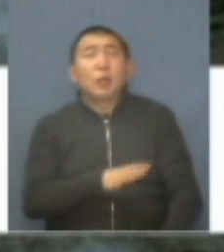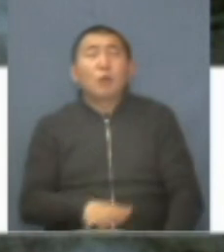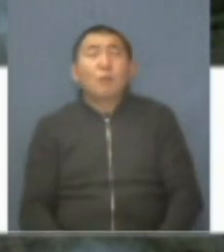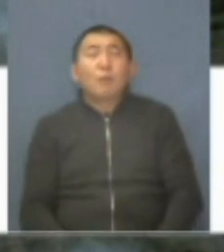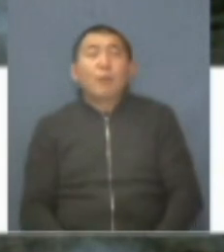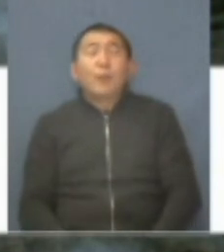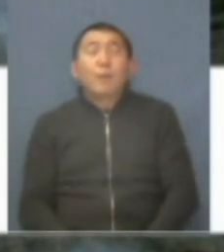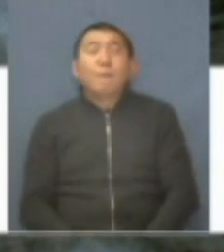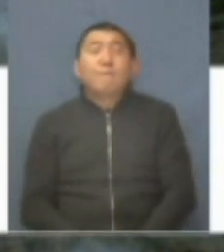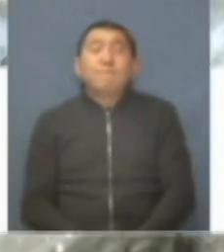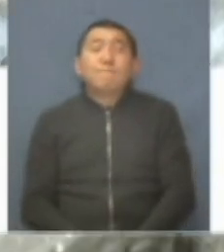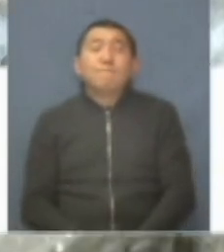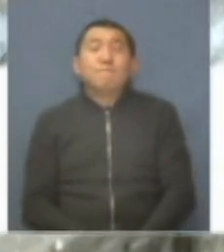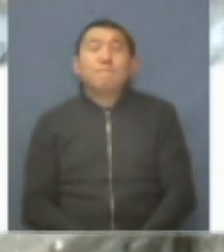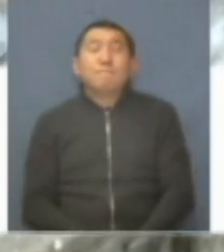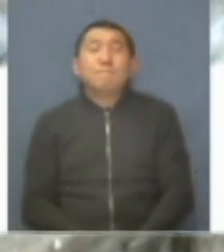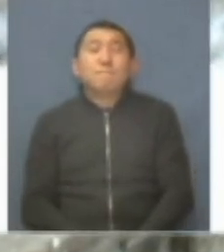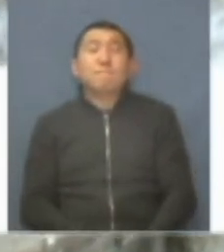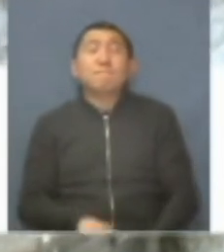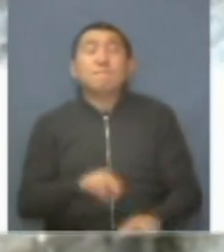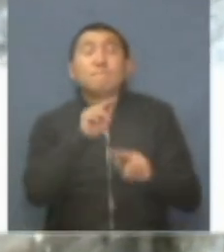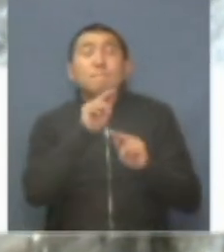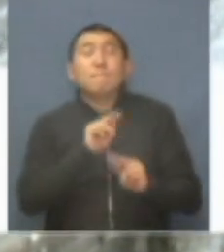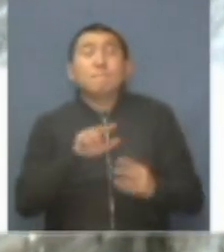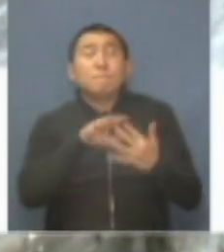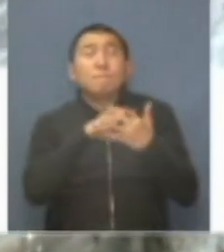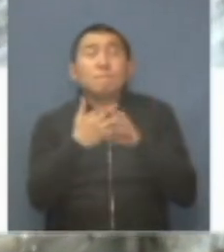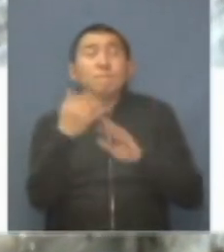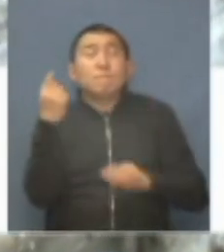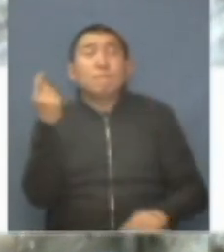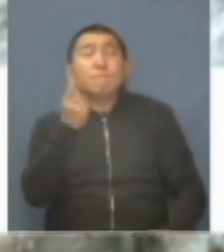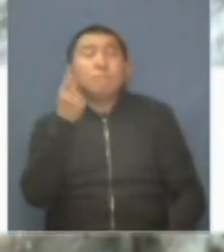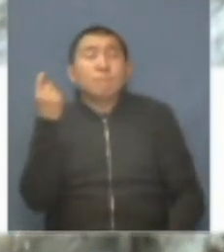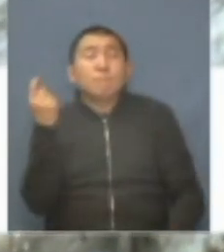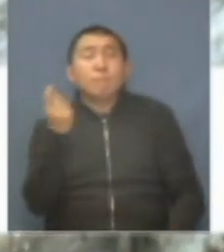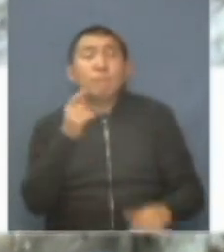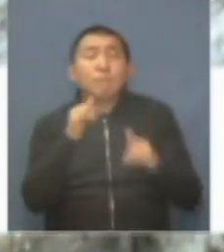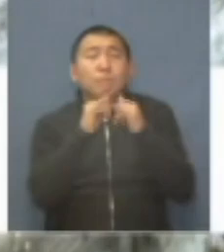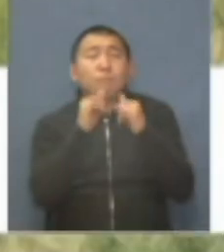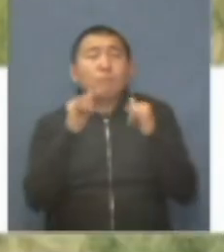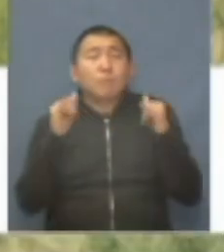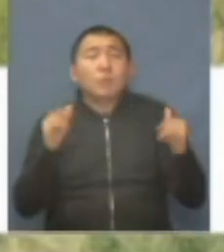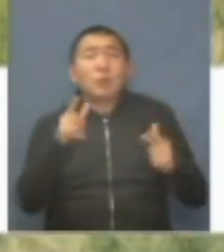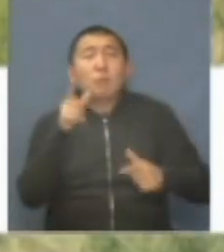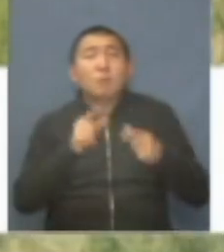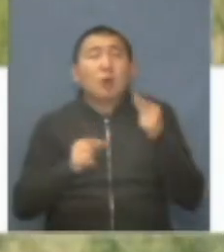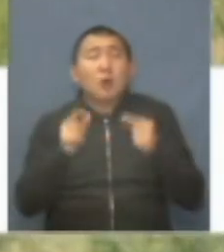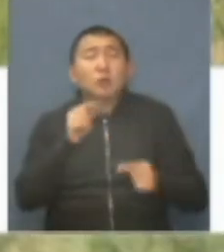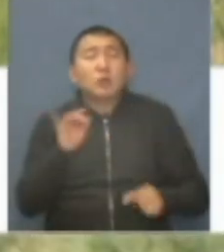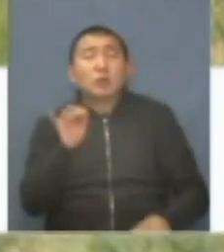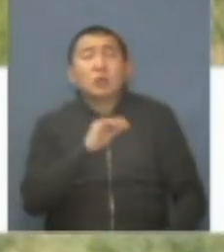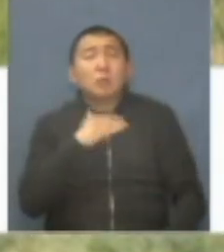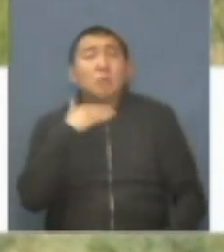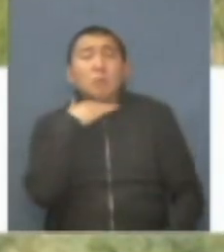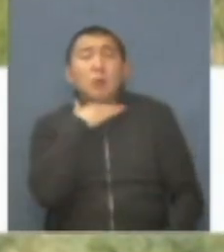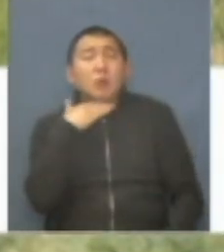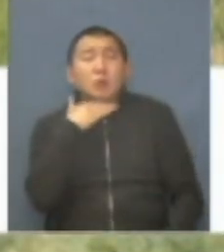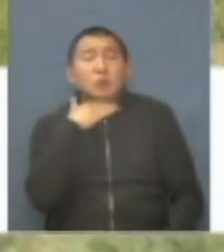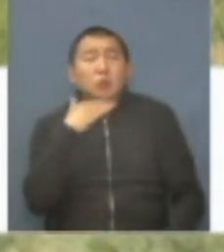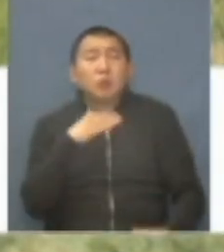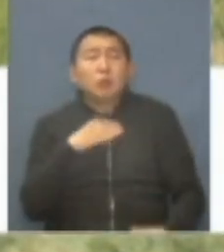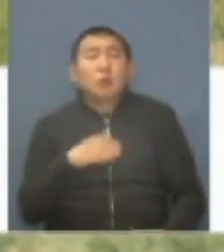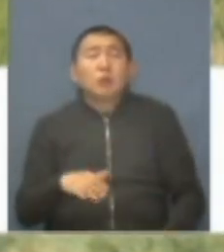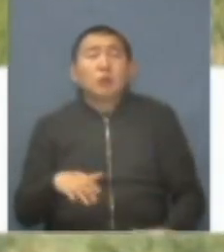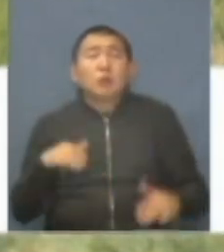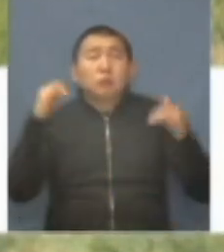Основные направления, по которым работает крестьянское хозяйство «Багратион», это разведение молочного и мясного скота, мораловодство, коневодство